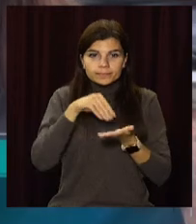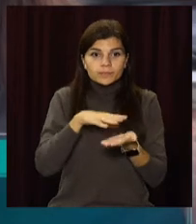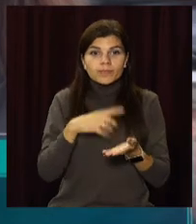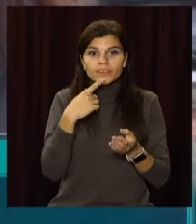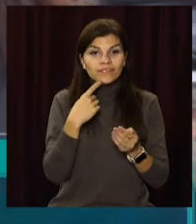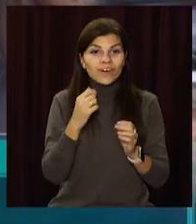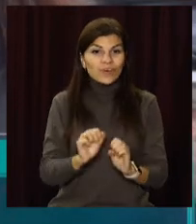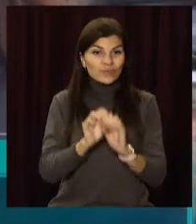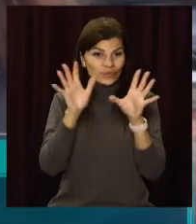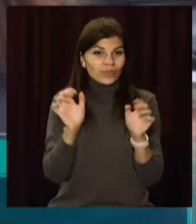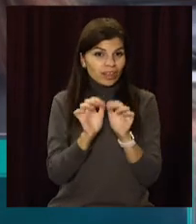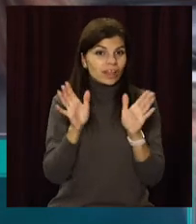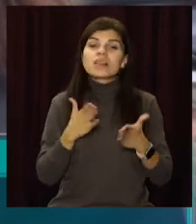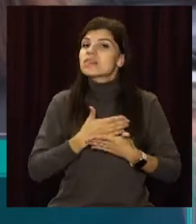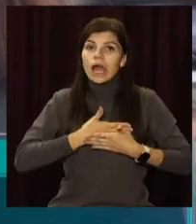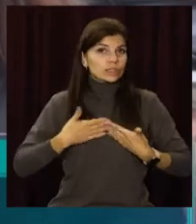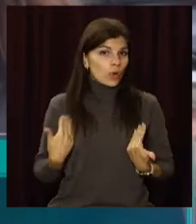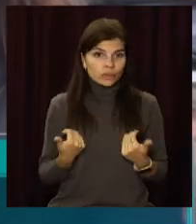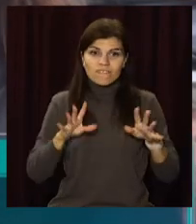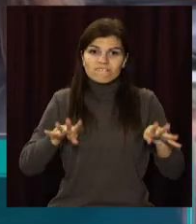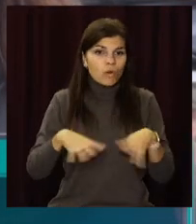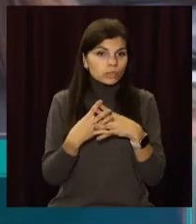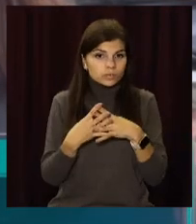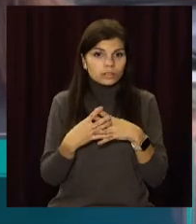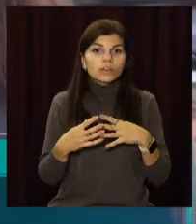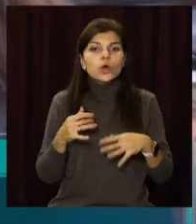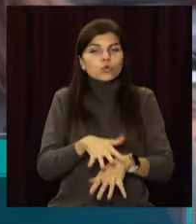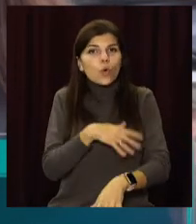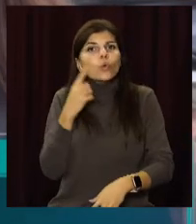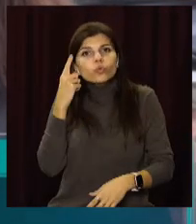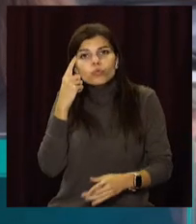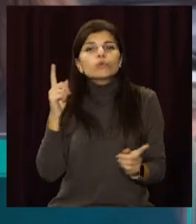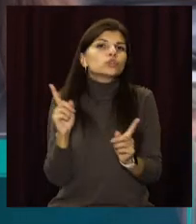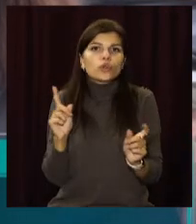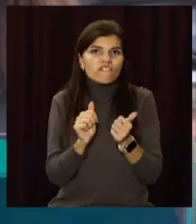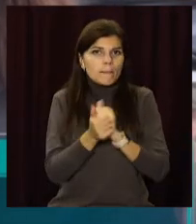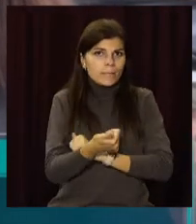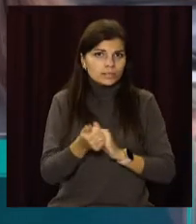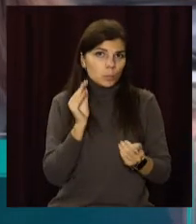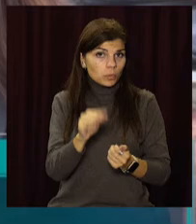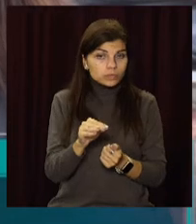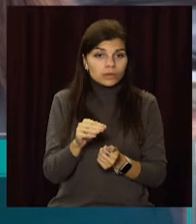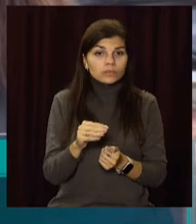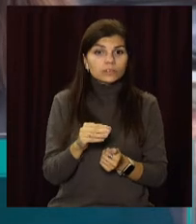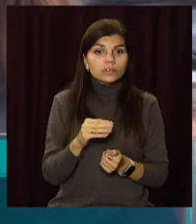Фонтан не захотіли і відновлювати, і довго думали, що місто нього робити.